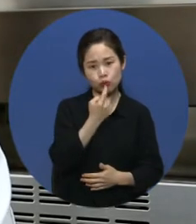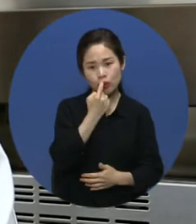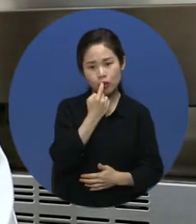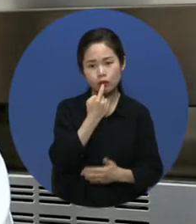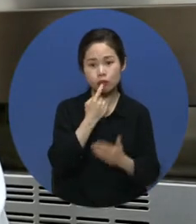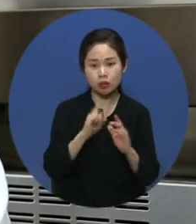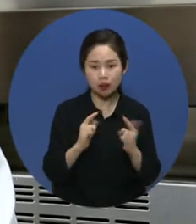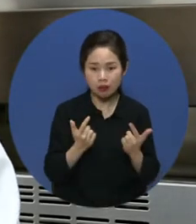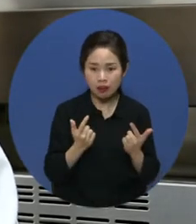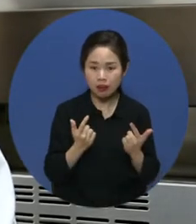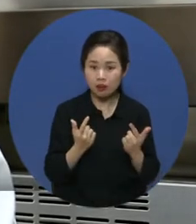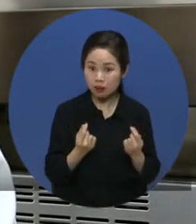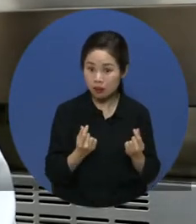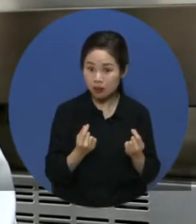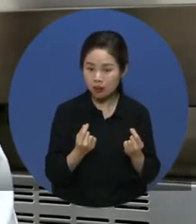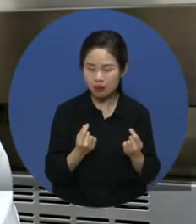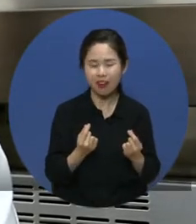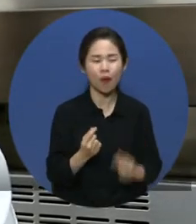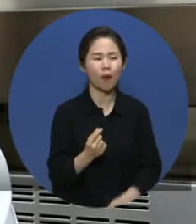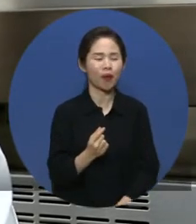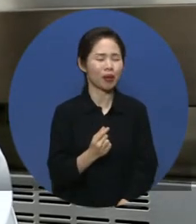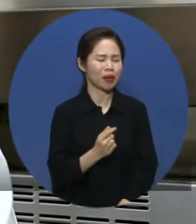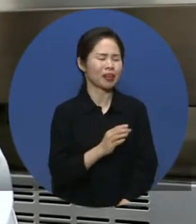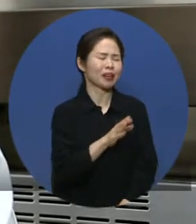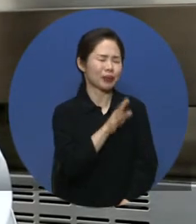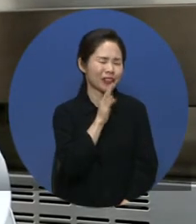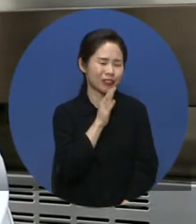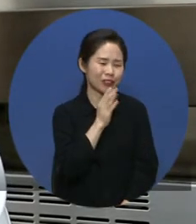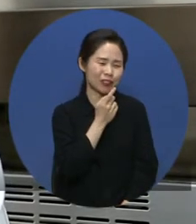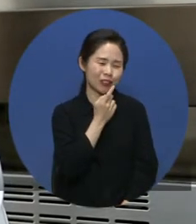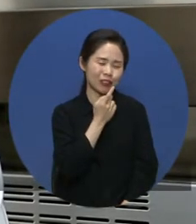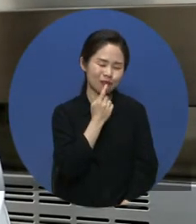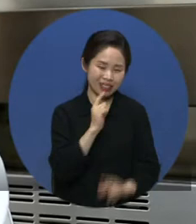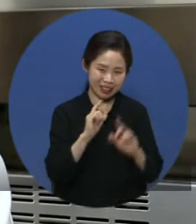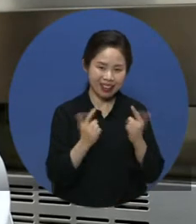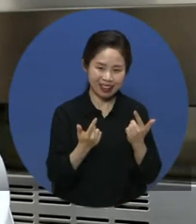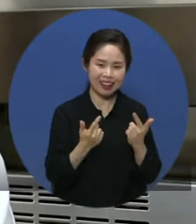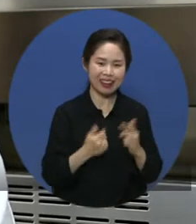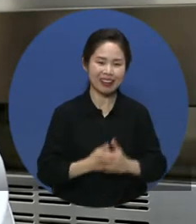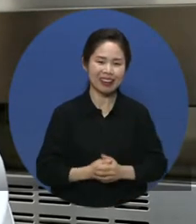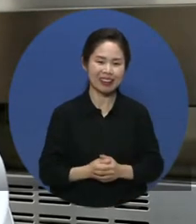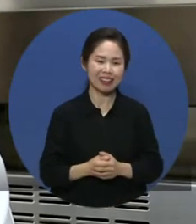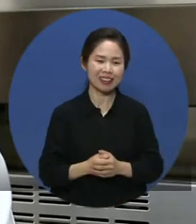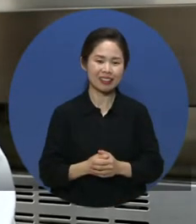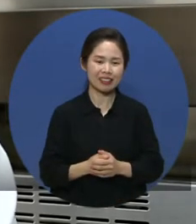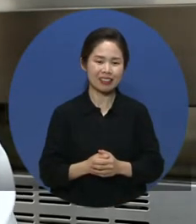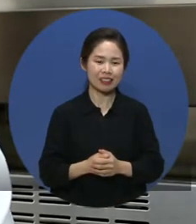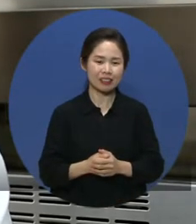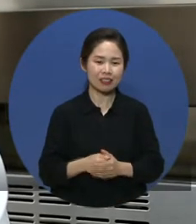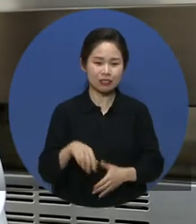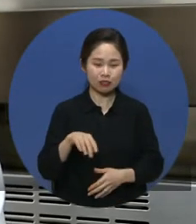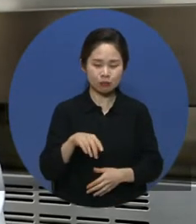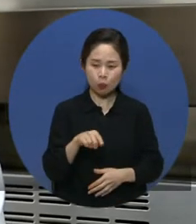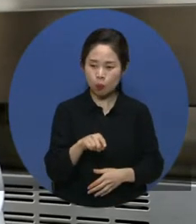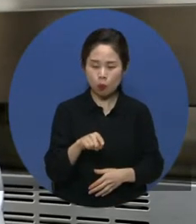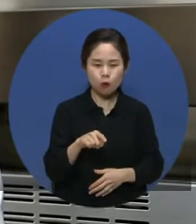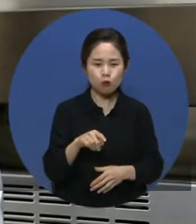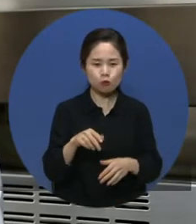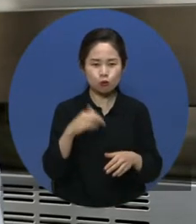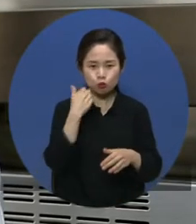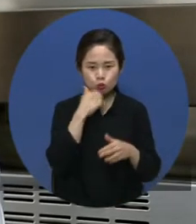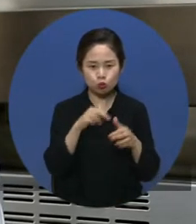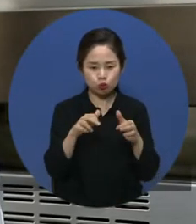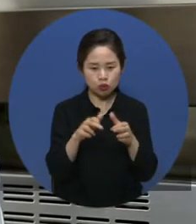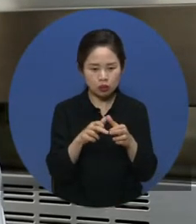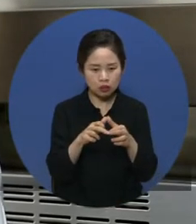대해서는? 네, 정말 쉬운 일은 아니었습니다. 처음엔 이렇게 수로를 헤아리지 못하는 친구들이